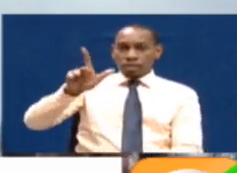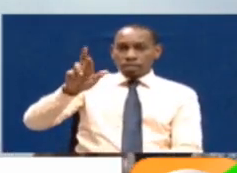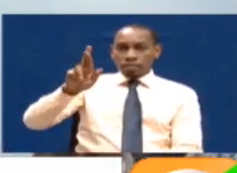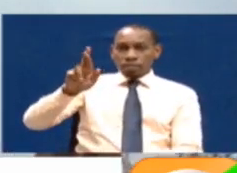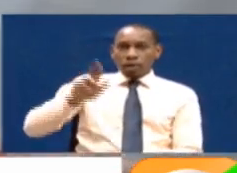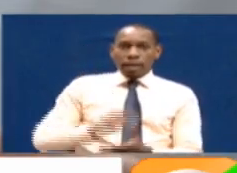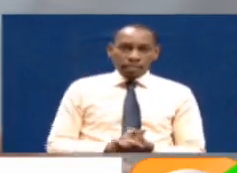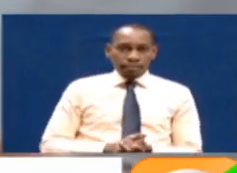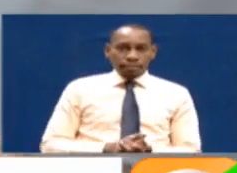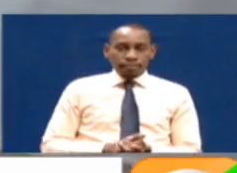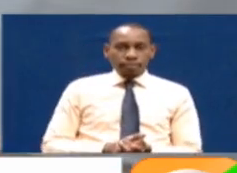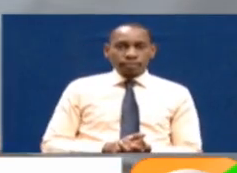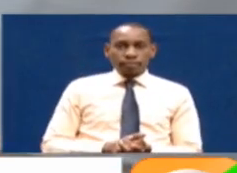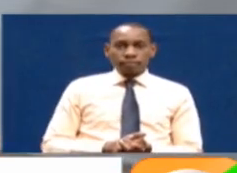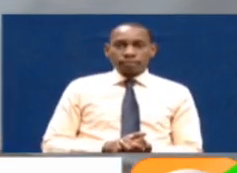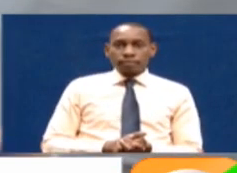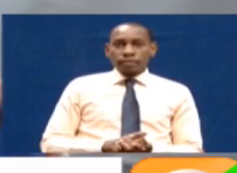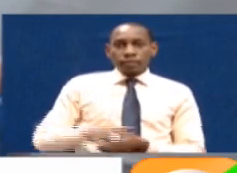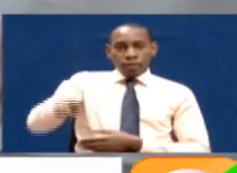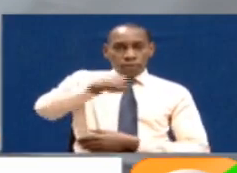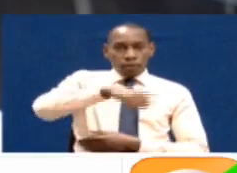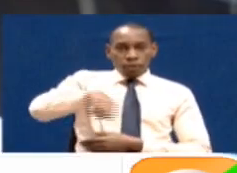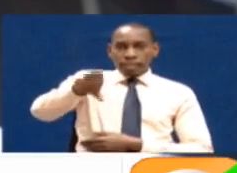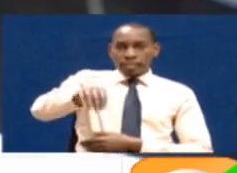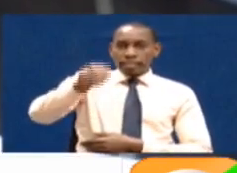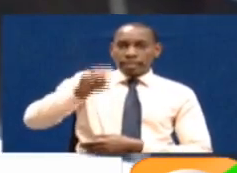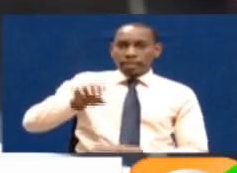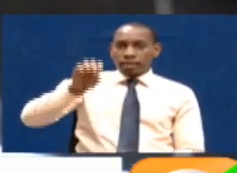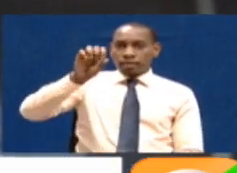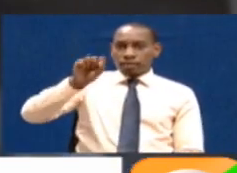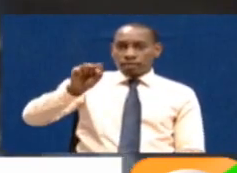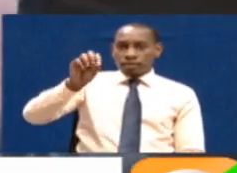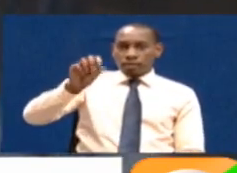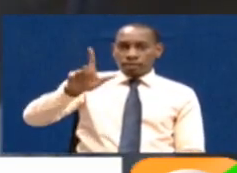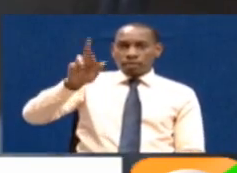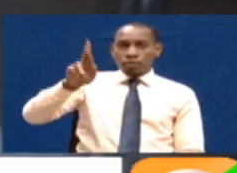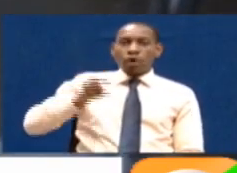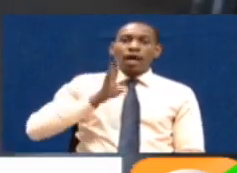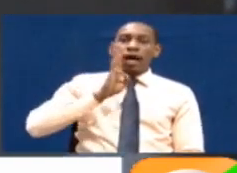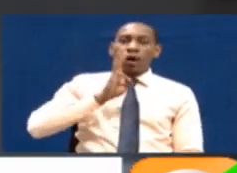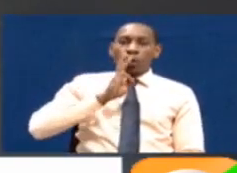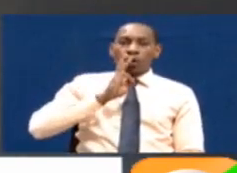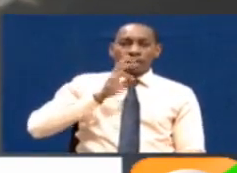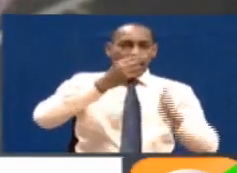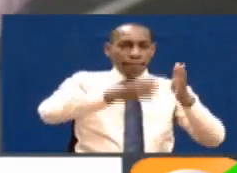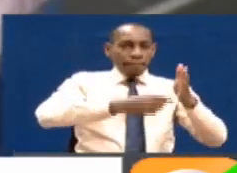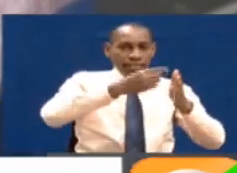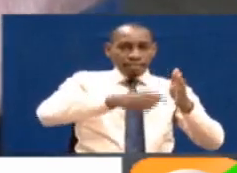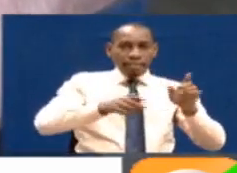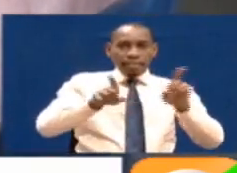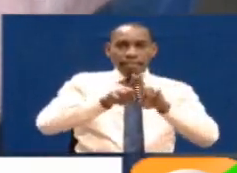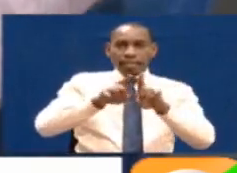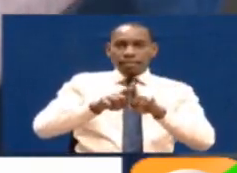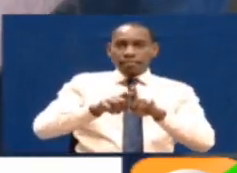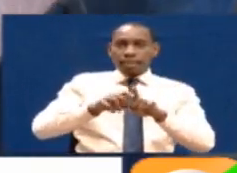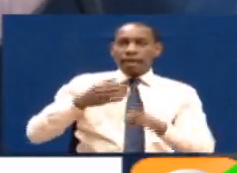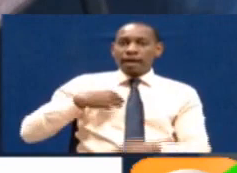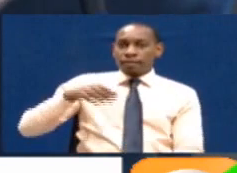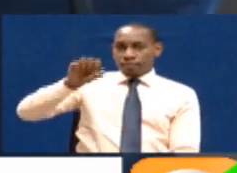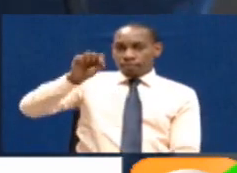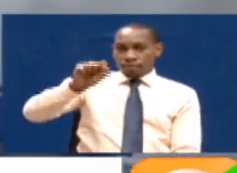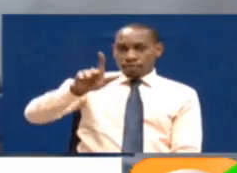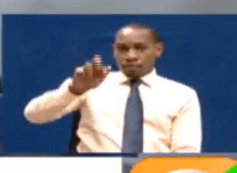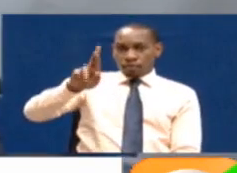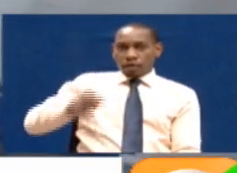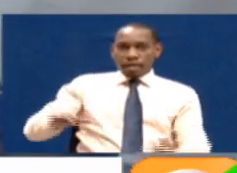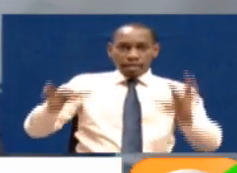jua. We take a solar water pump and they assemble the pump in the solar panel and